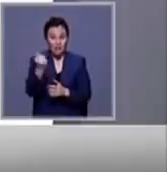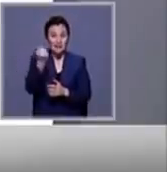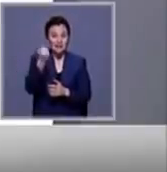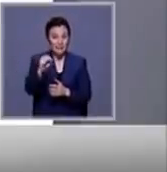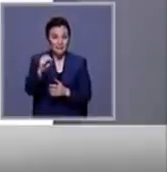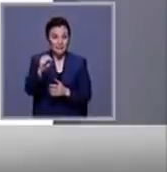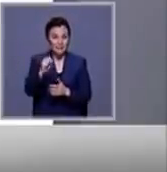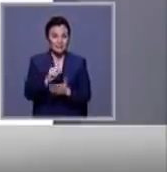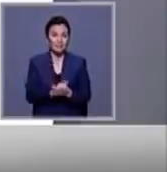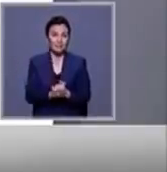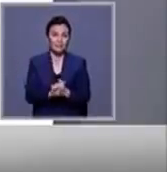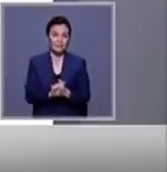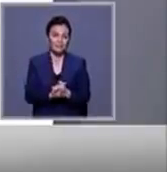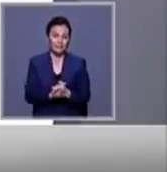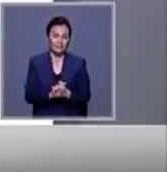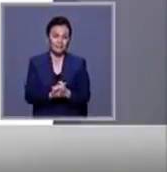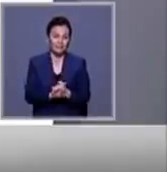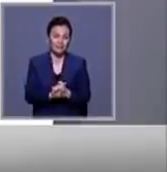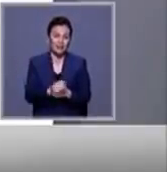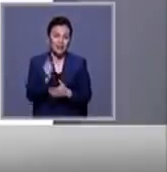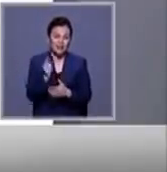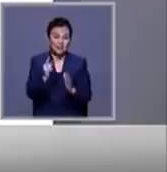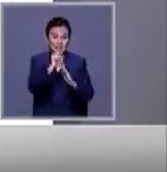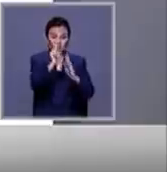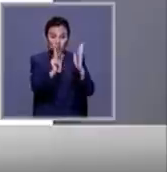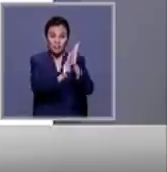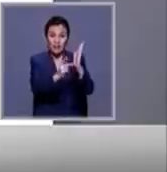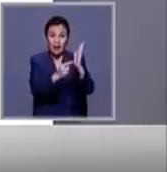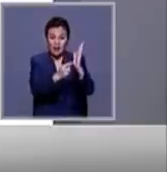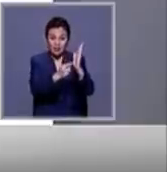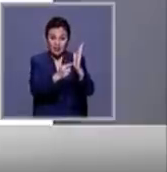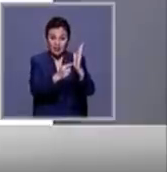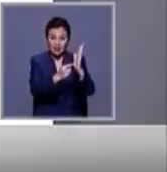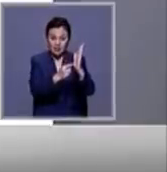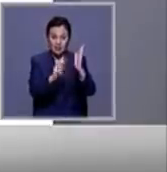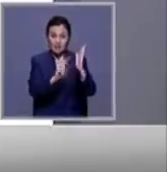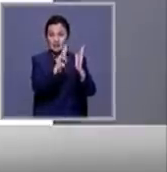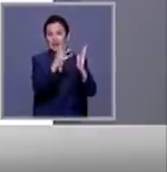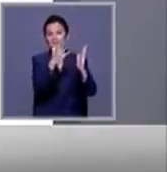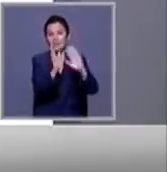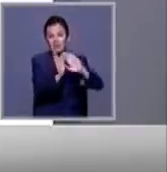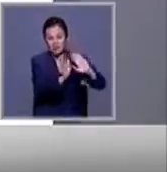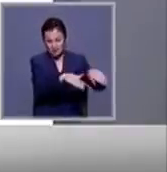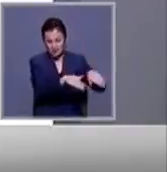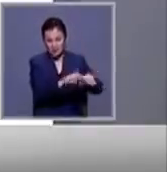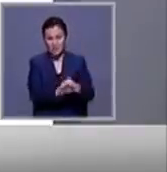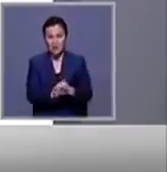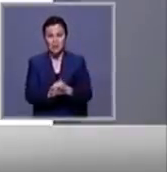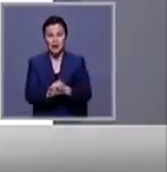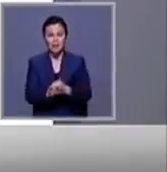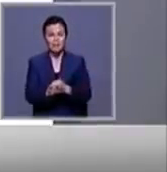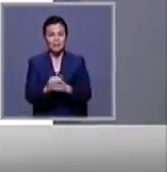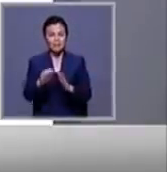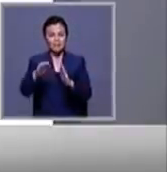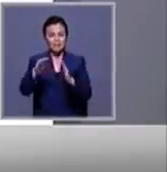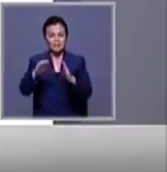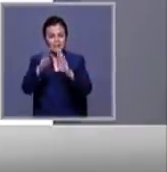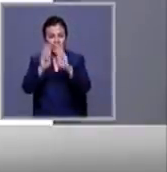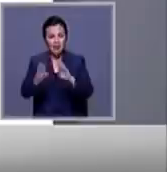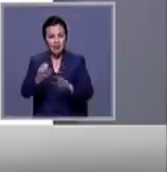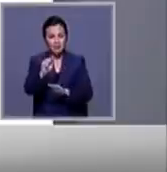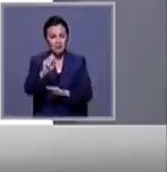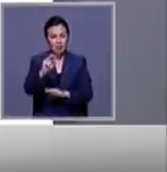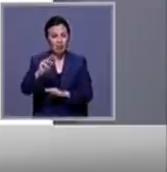าฉบับคือฉบับของอาจารย์มีชัยที่อยู่ในกฎหมายฉบับถาวรก็ไม่ได้ใช ้ ก็มาใช้ฉบับบทเฉพาะการของสนช.